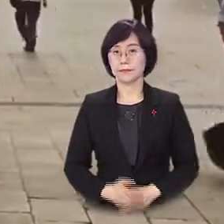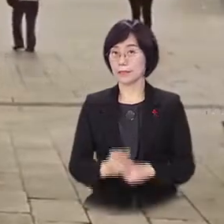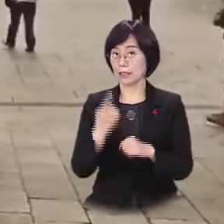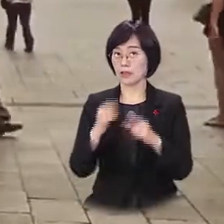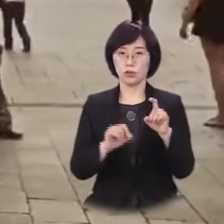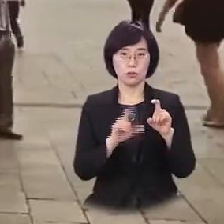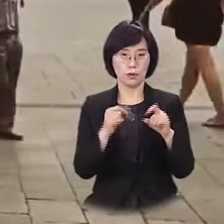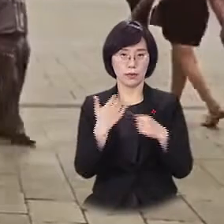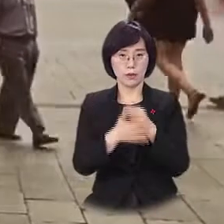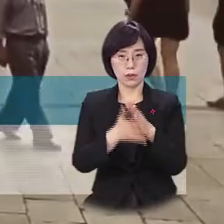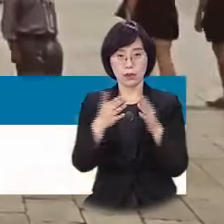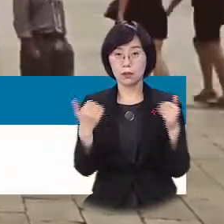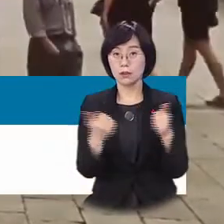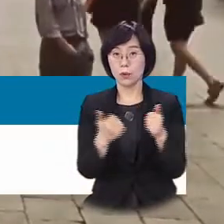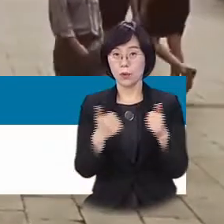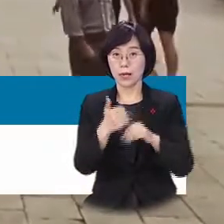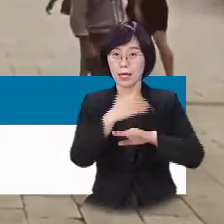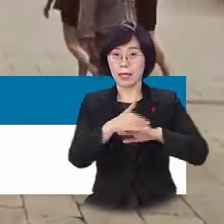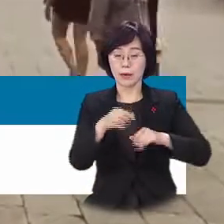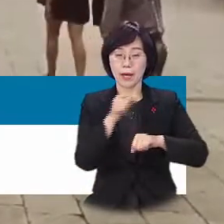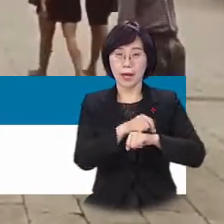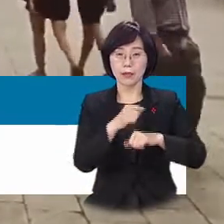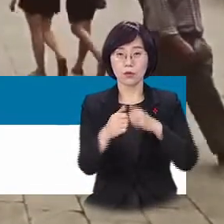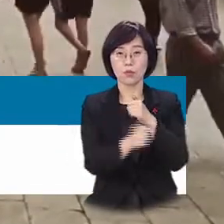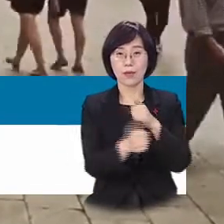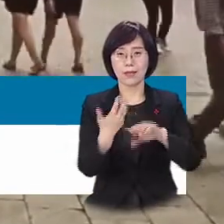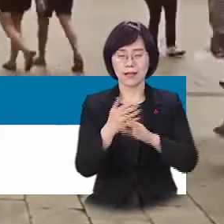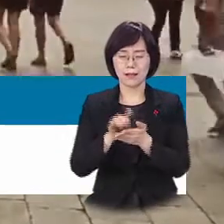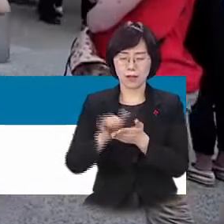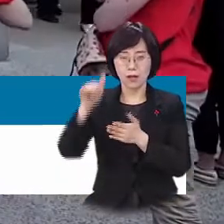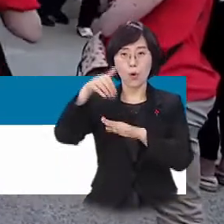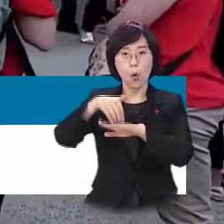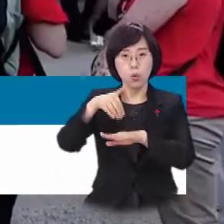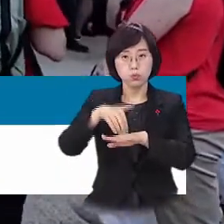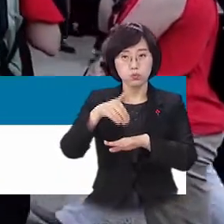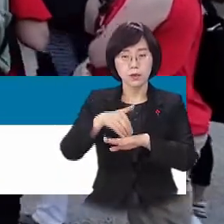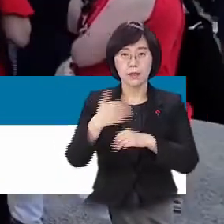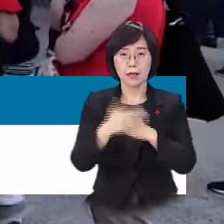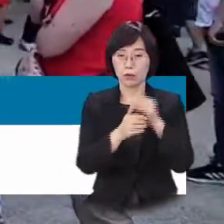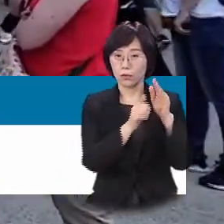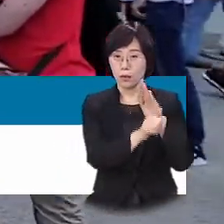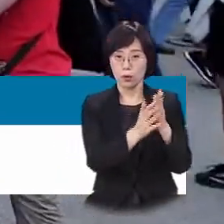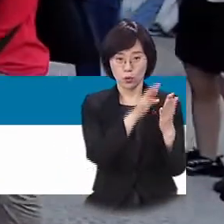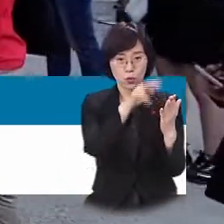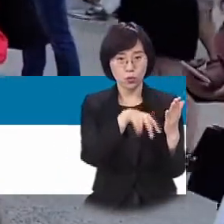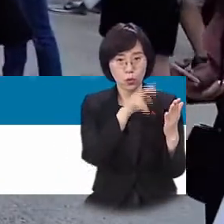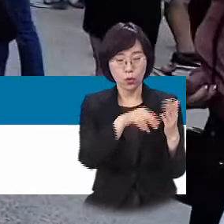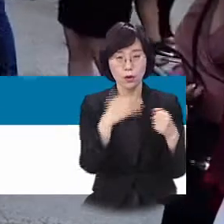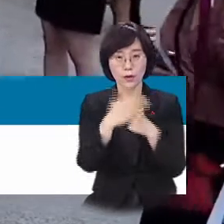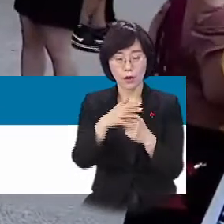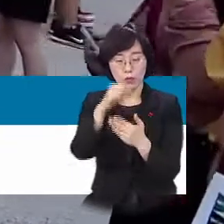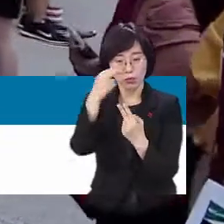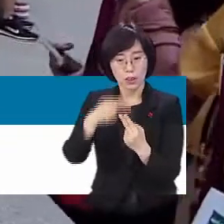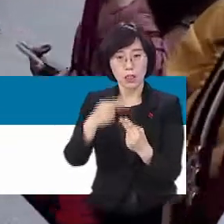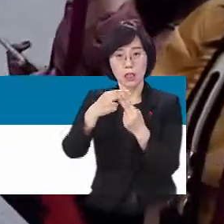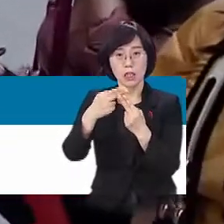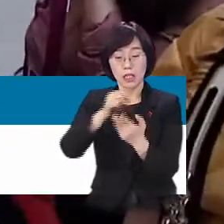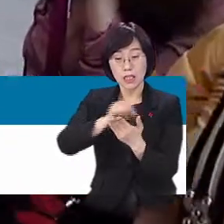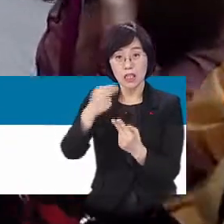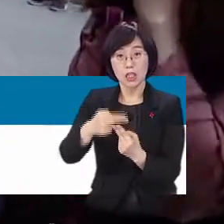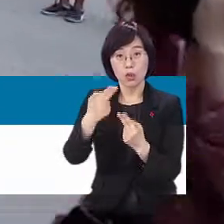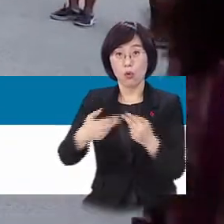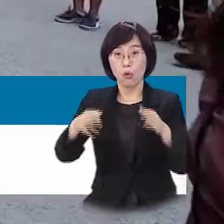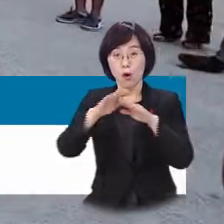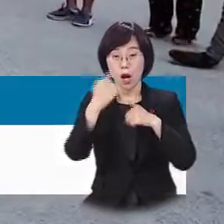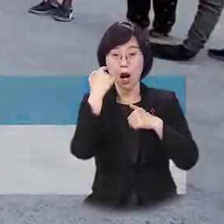지난해 10월 대구시의회 기획행정위원회의 해외연수. 대구 대표 도서관과 대구기록원 건립에